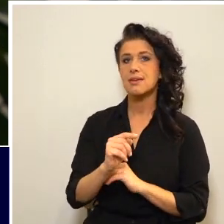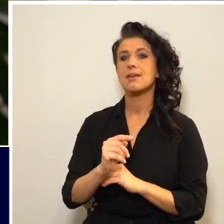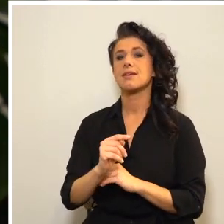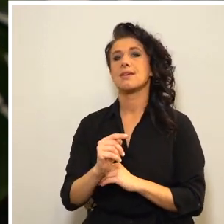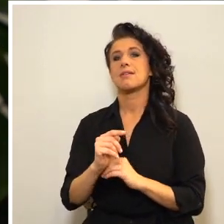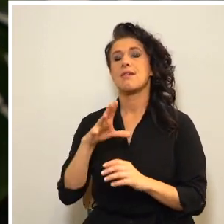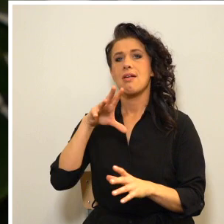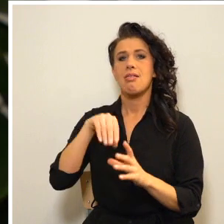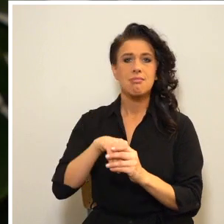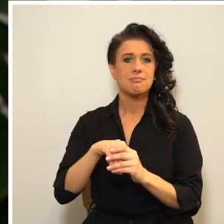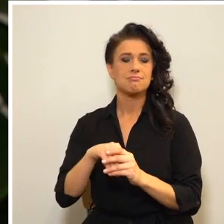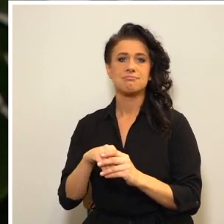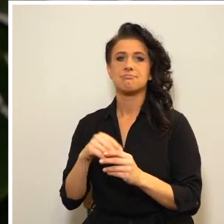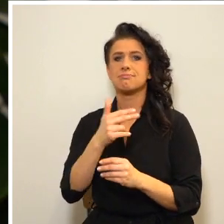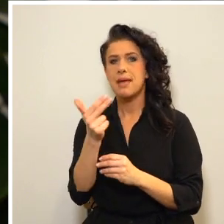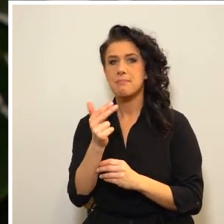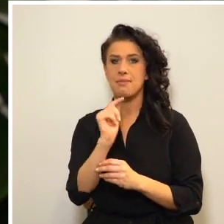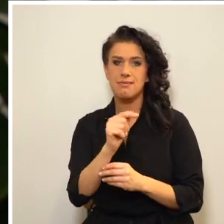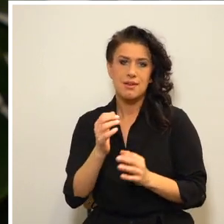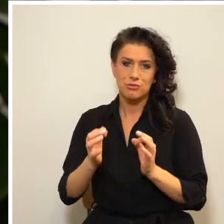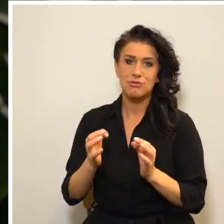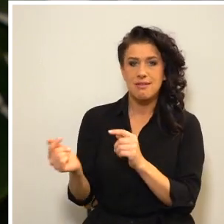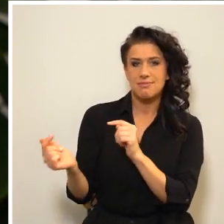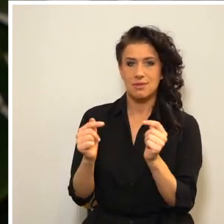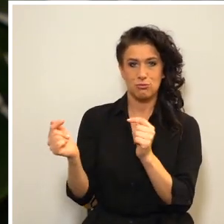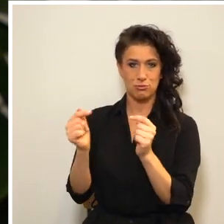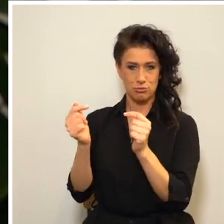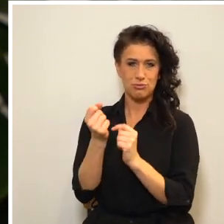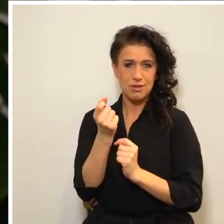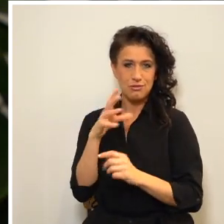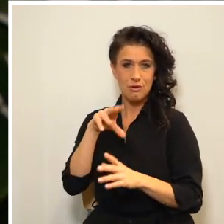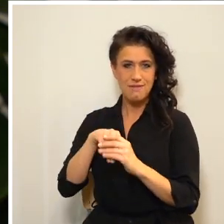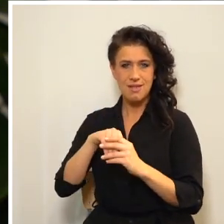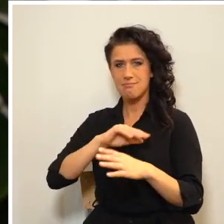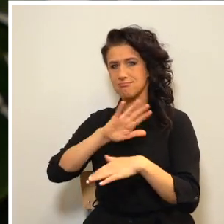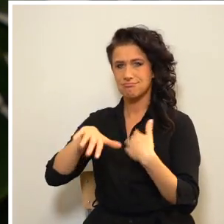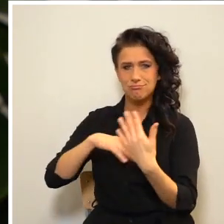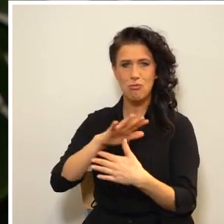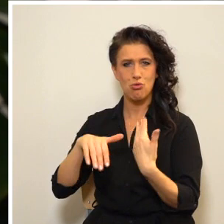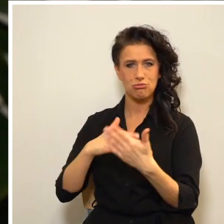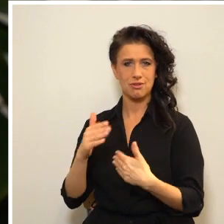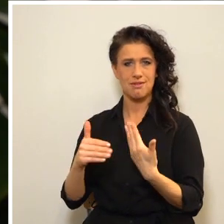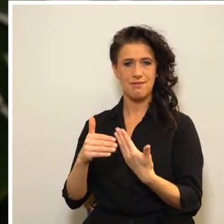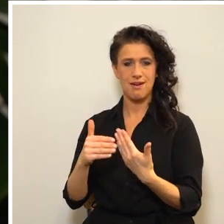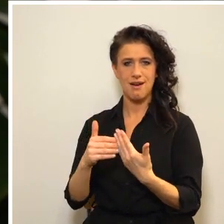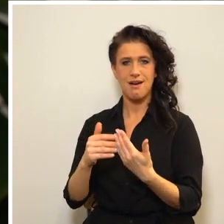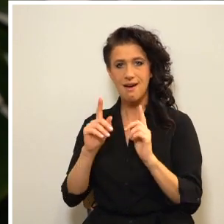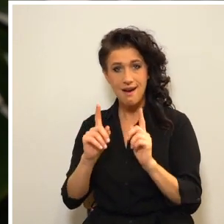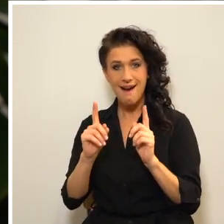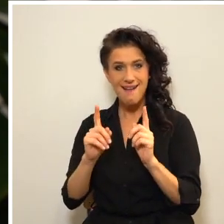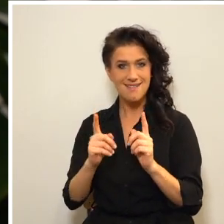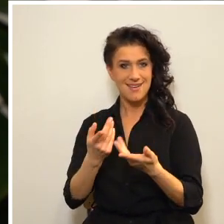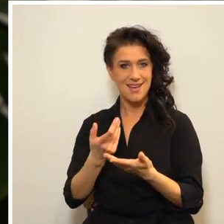poruszać dzisiaj w naszej mam nadzieję dyskusji burzliwej ale